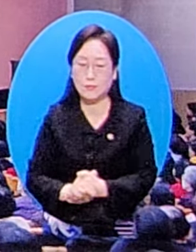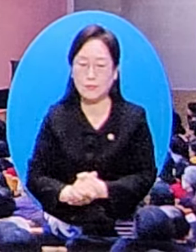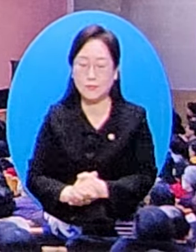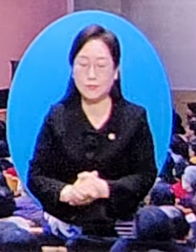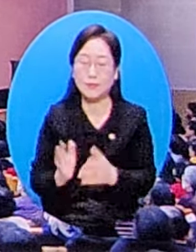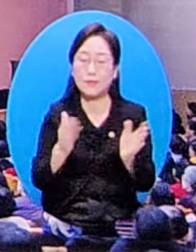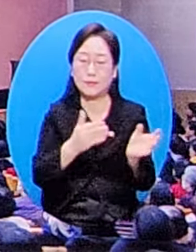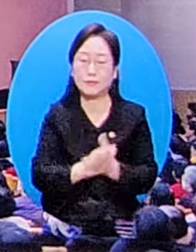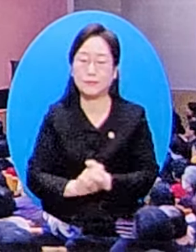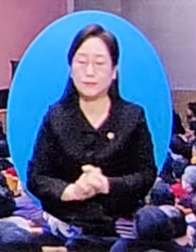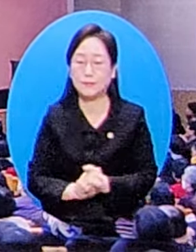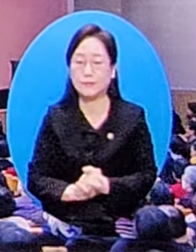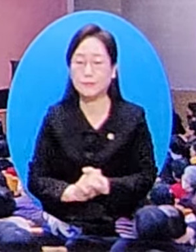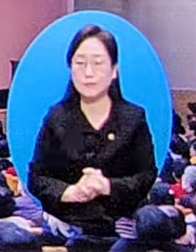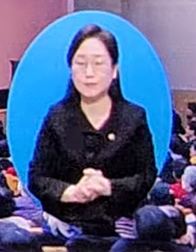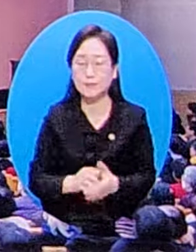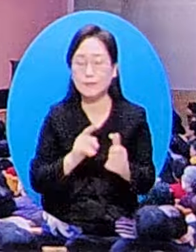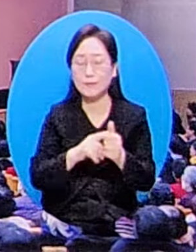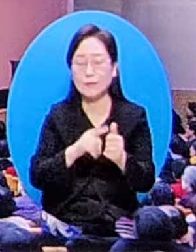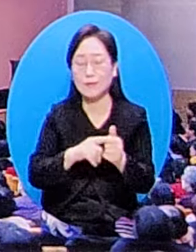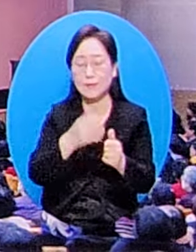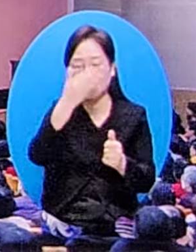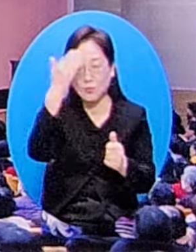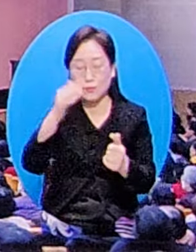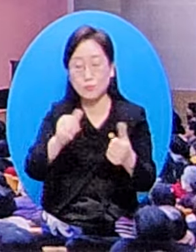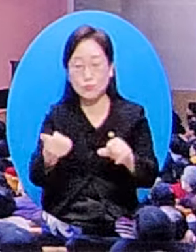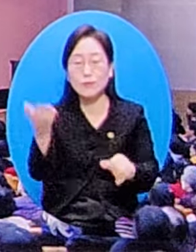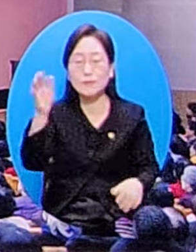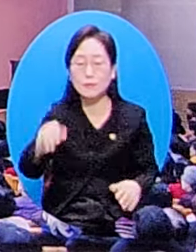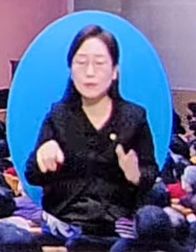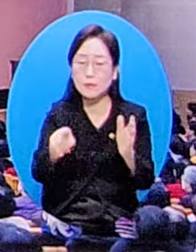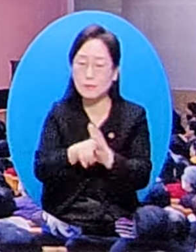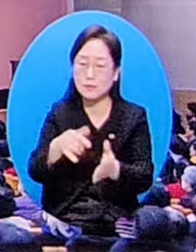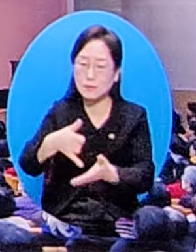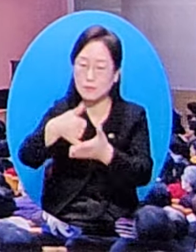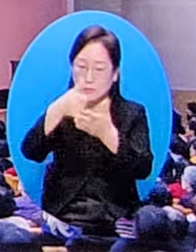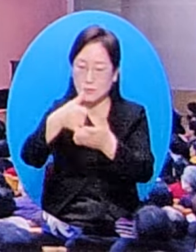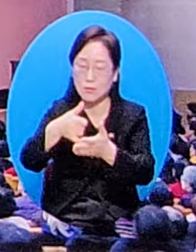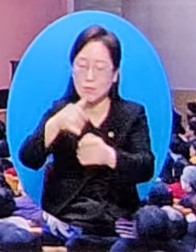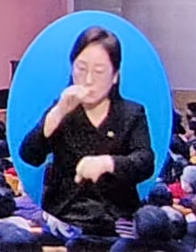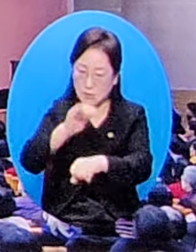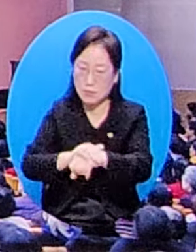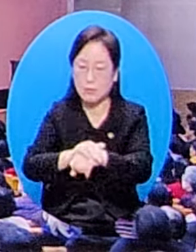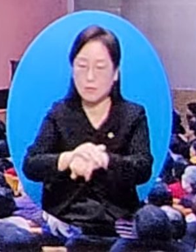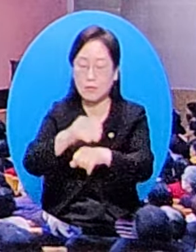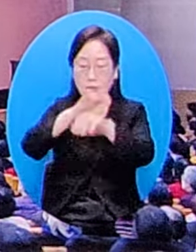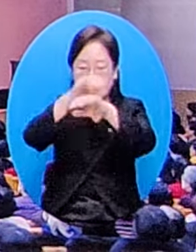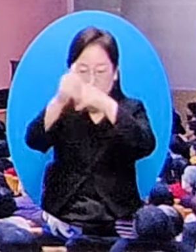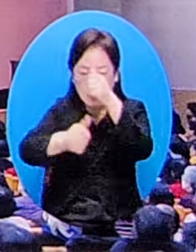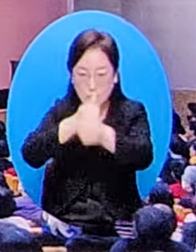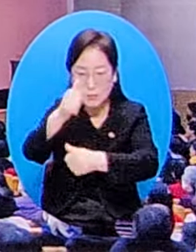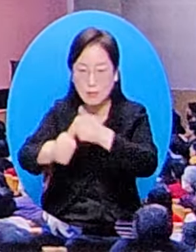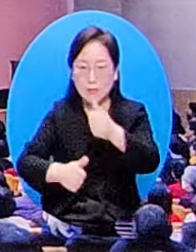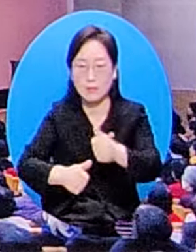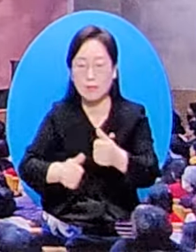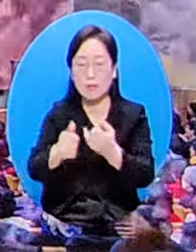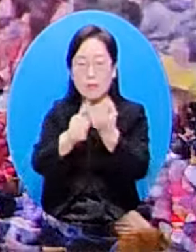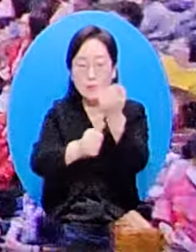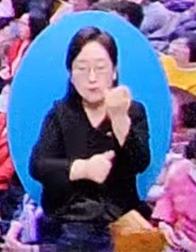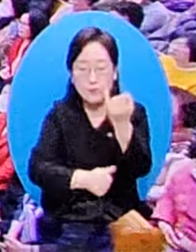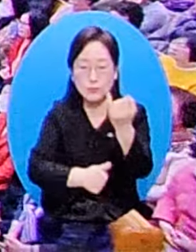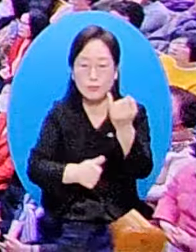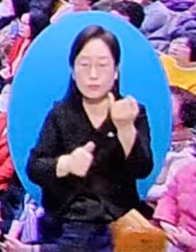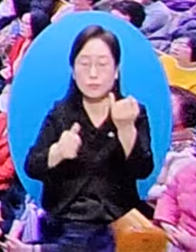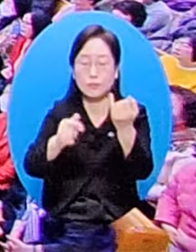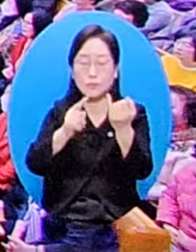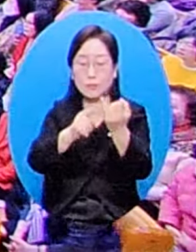그런데 이런 나이에 세상을 떠났지만 그의 신앙과 그 인격을 자녀들에게 물려주어서 자기의 부모처럼 자기 부인 사라